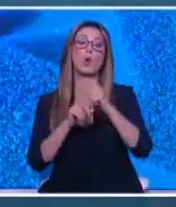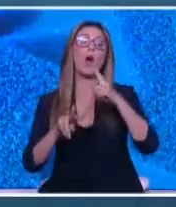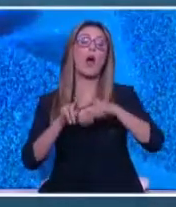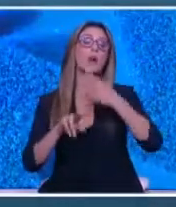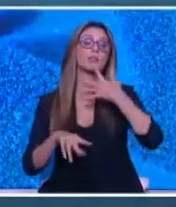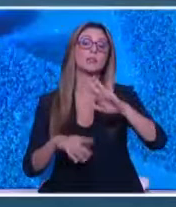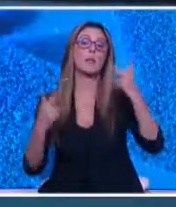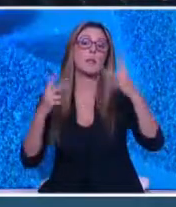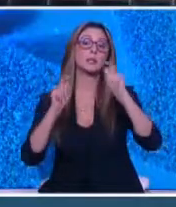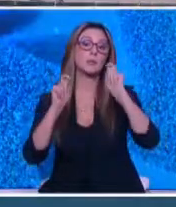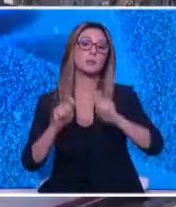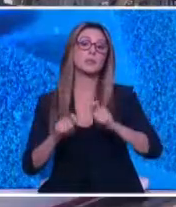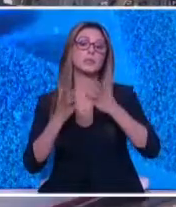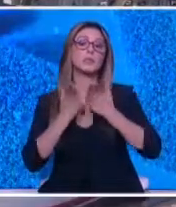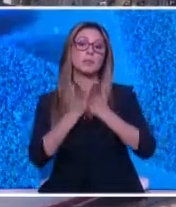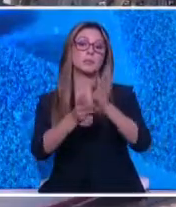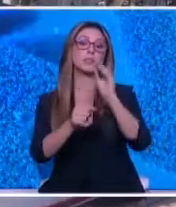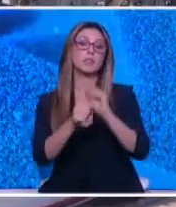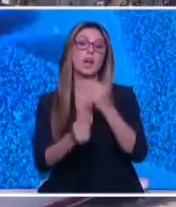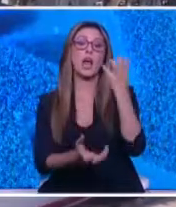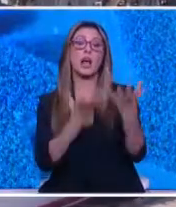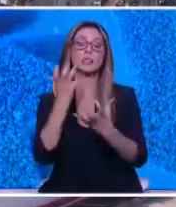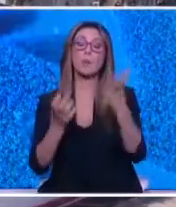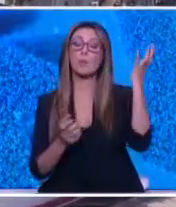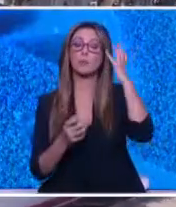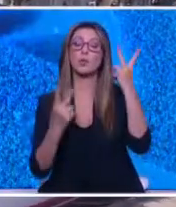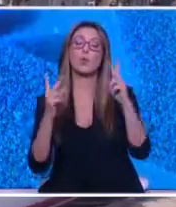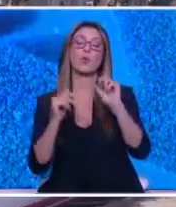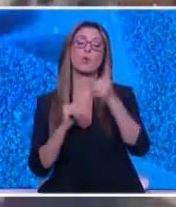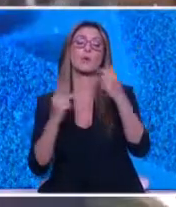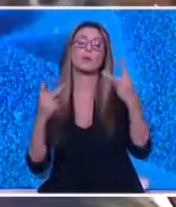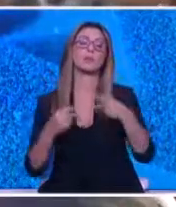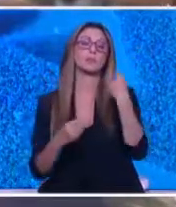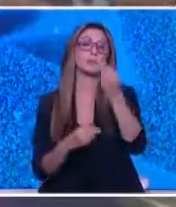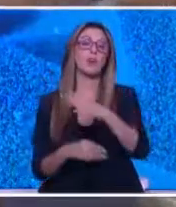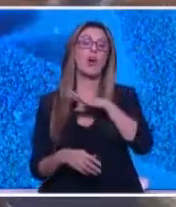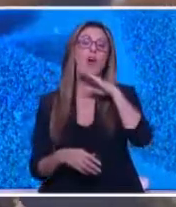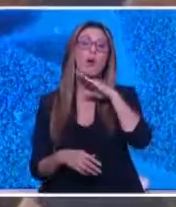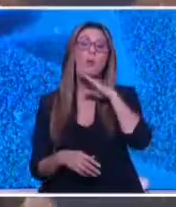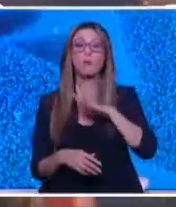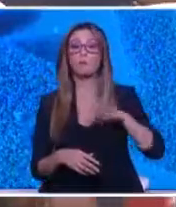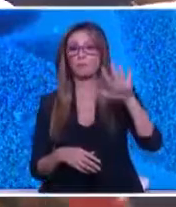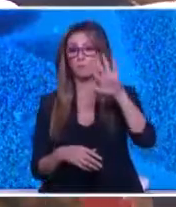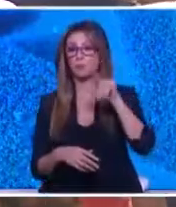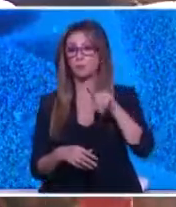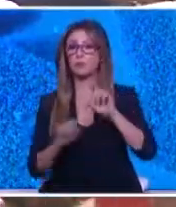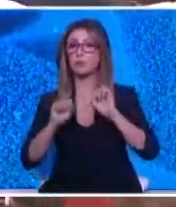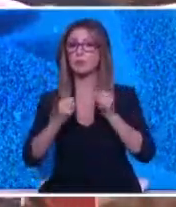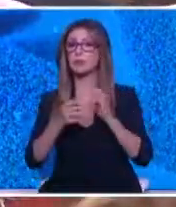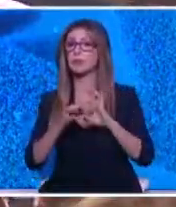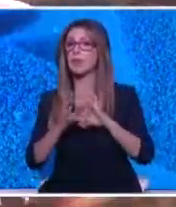başlayan Abdülhamit Han sondaj gemisi üzerinden enerji başlığında da önemli mesajlar verdi. Avrupalılar kışı